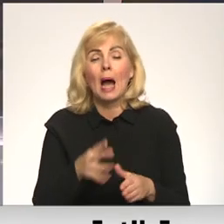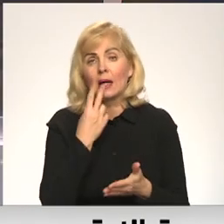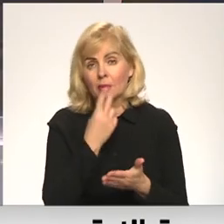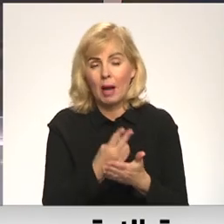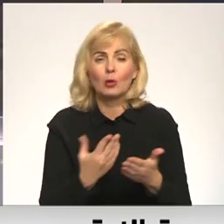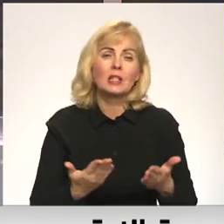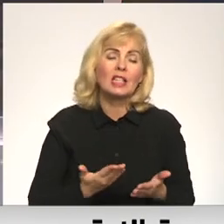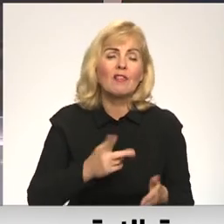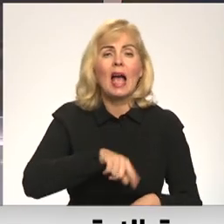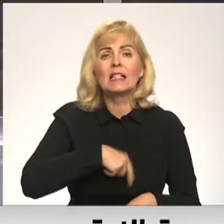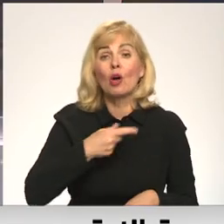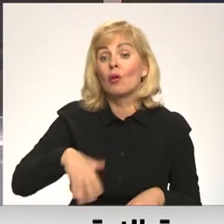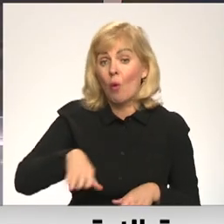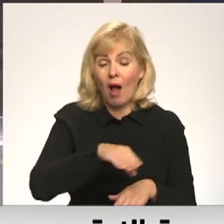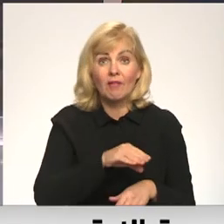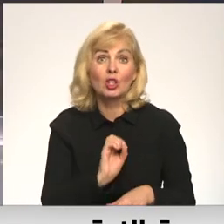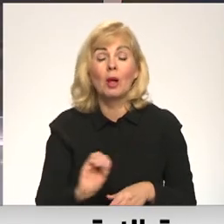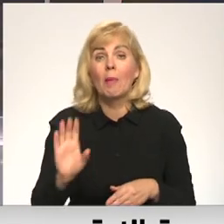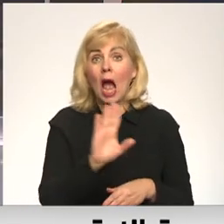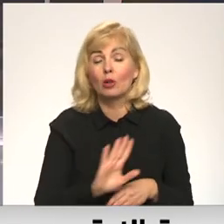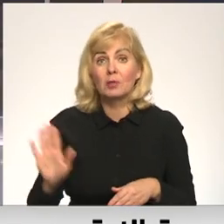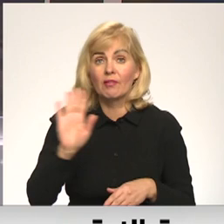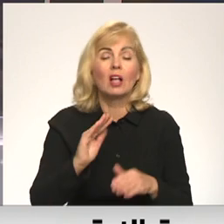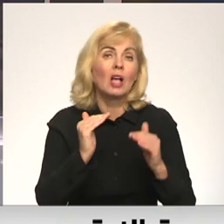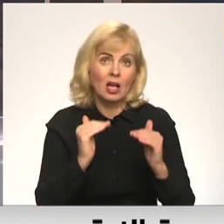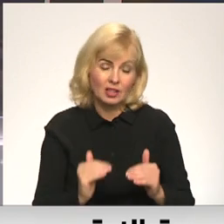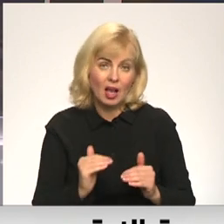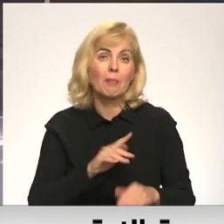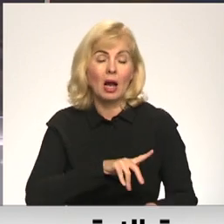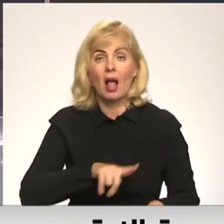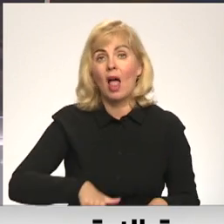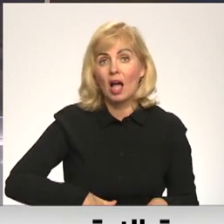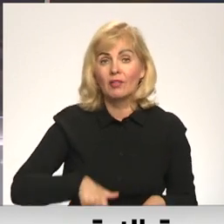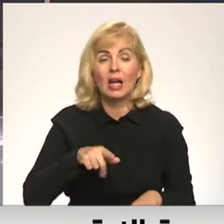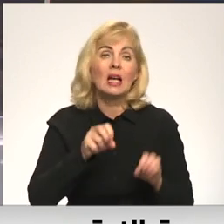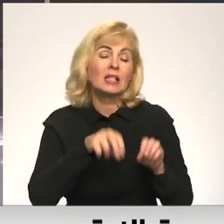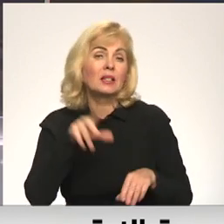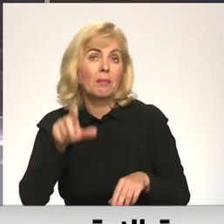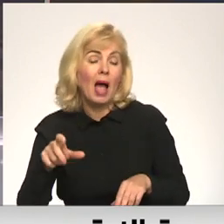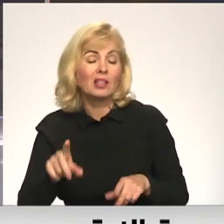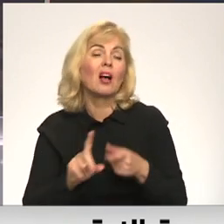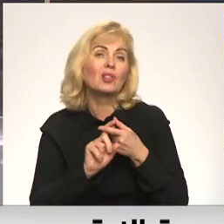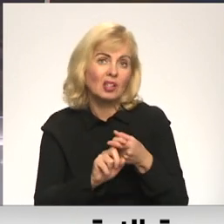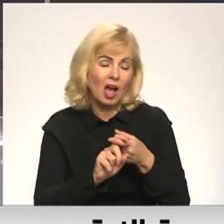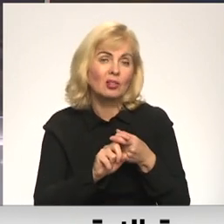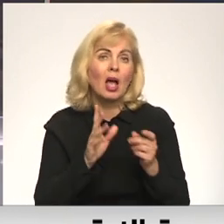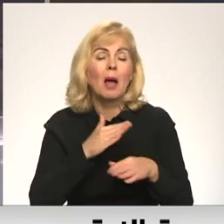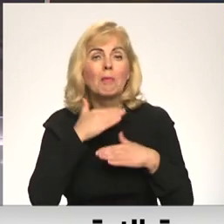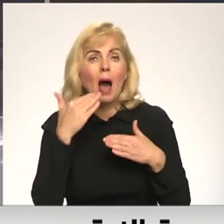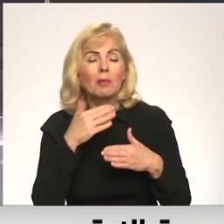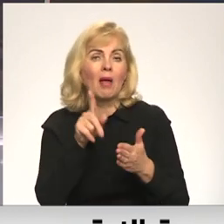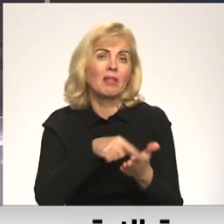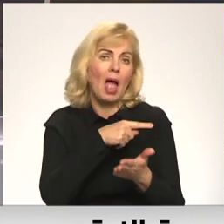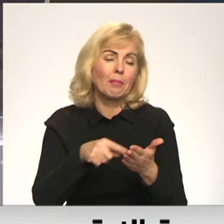Paredzamais dzīves ilgums no visām Eiropas Savienības valstīm zemākais ir Latvijā. Speciālisti to saistā ar pārmērīgu